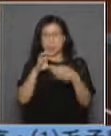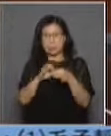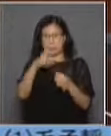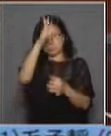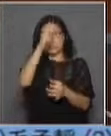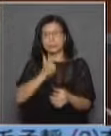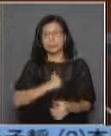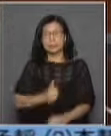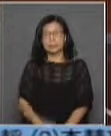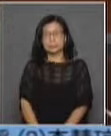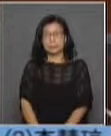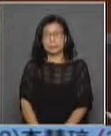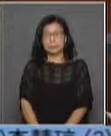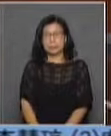呢